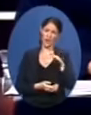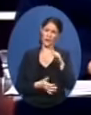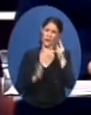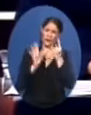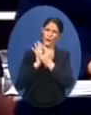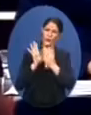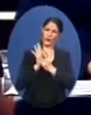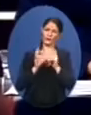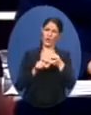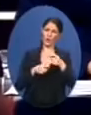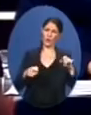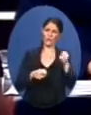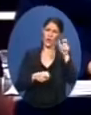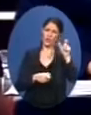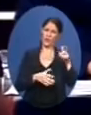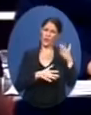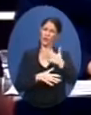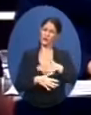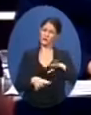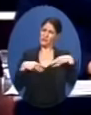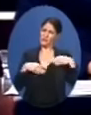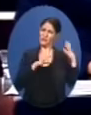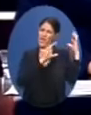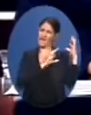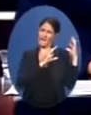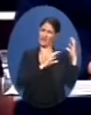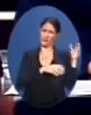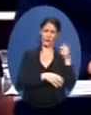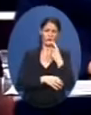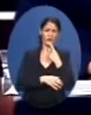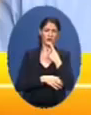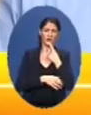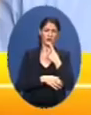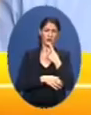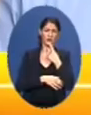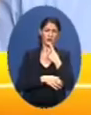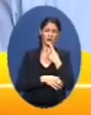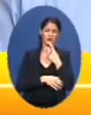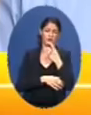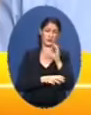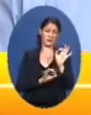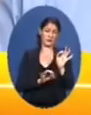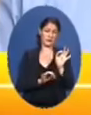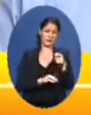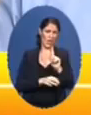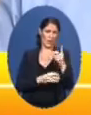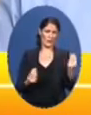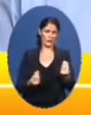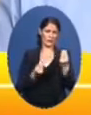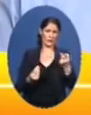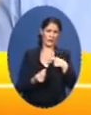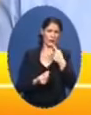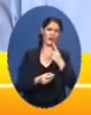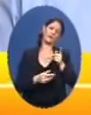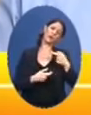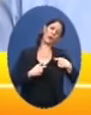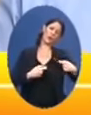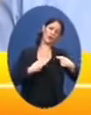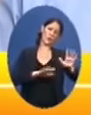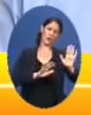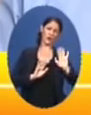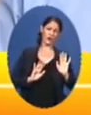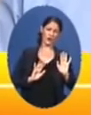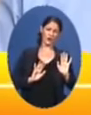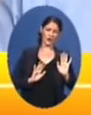התורה, אם עבד רוצה להיות עבד ולהמשיך להיות עבד לכל החיים, אז רוצים את האוזן, זה לא משהו שאנחנו אומרים, זה כוחות השוק,